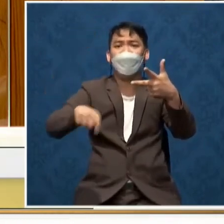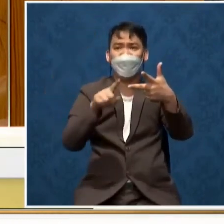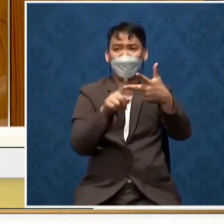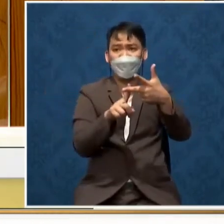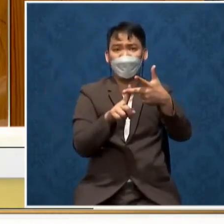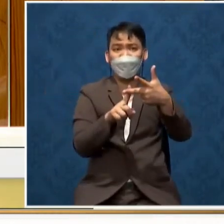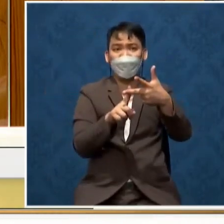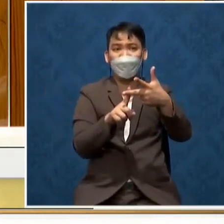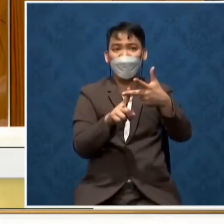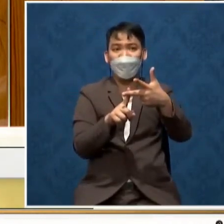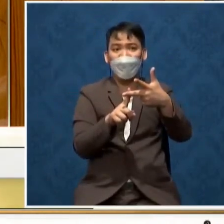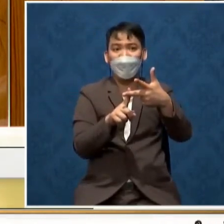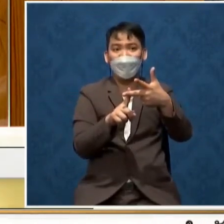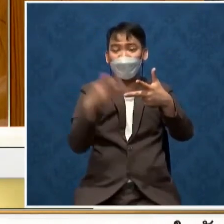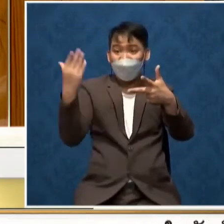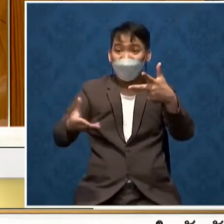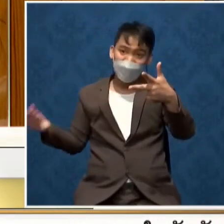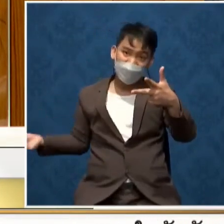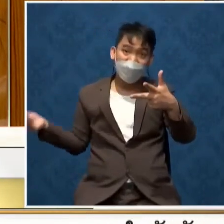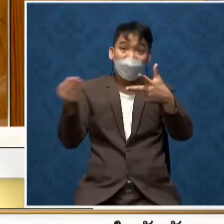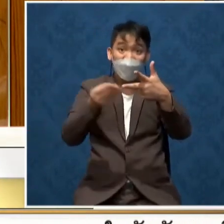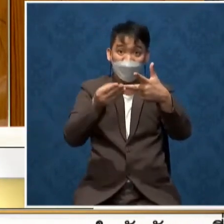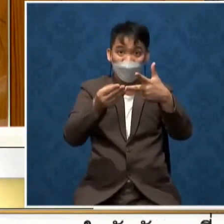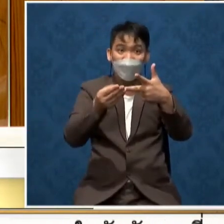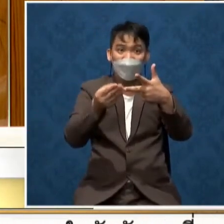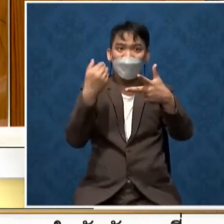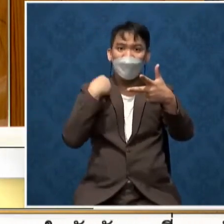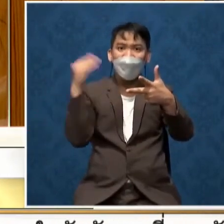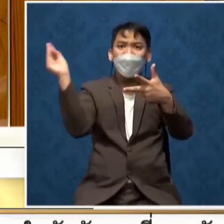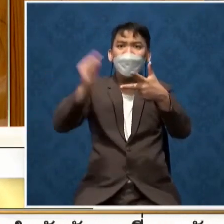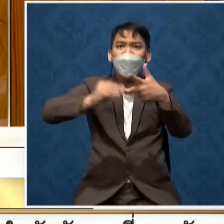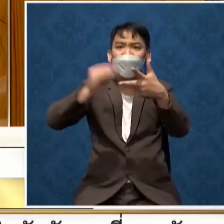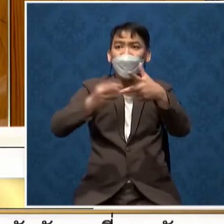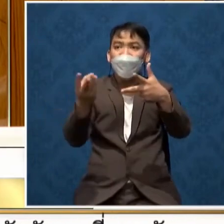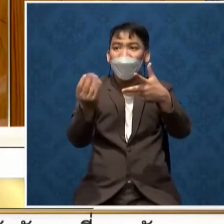และสำนักงบประมาณอีกนะครับเพิ่มเติมอีก